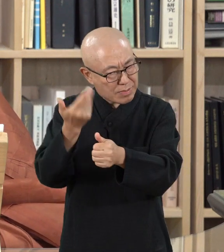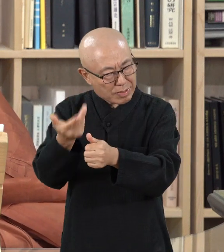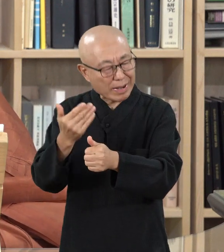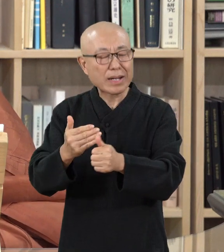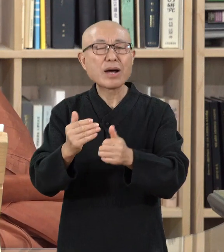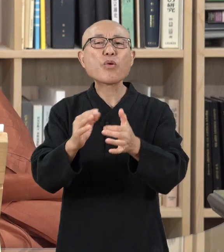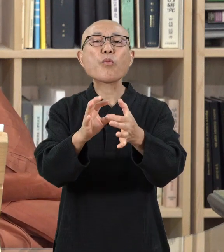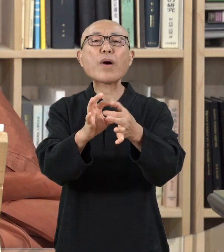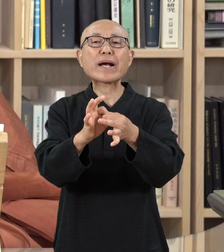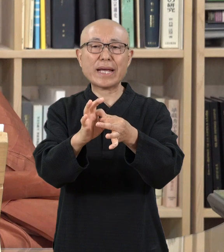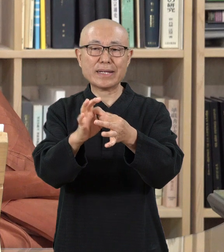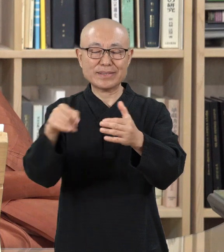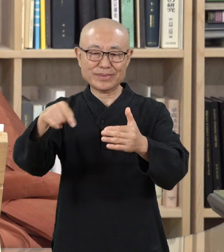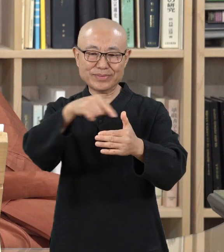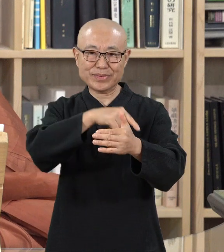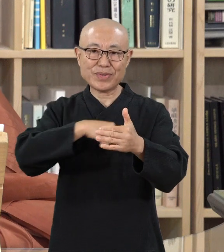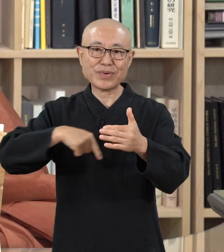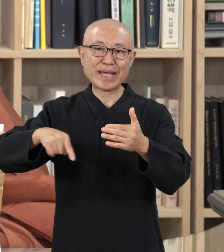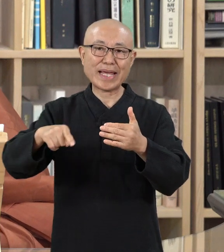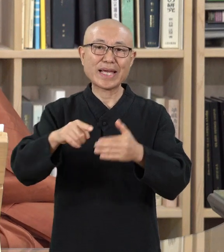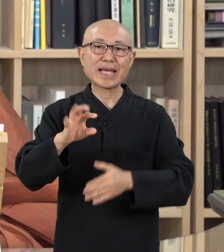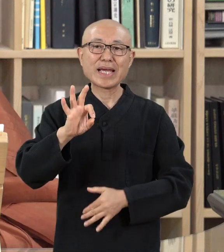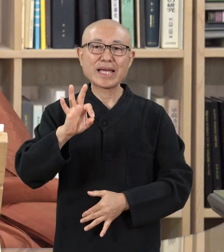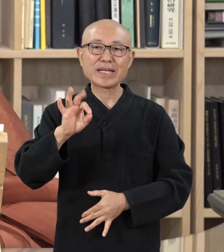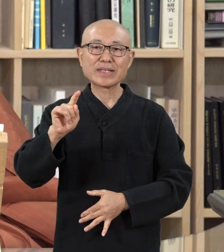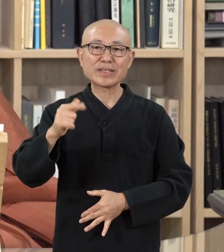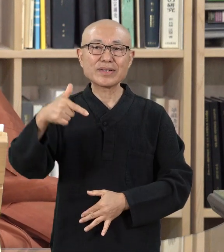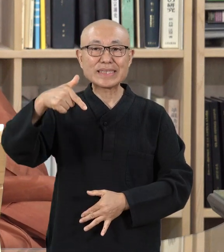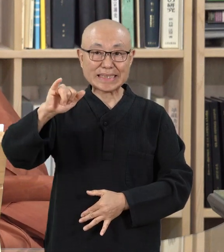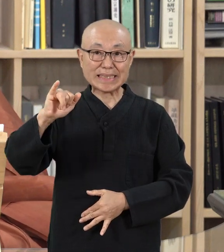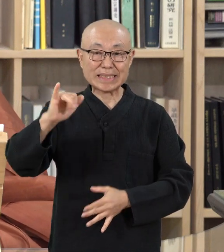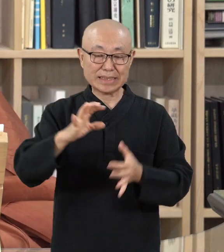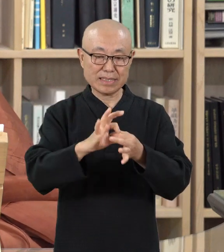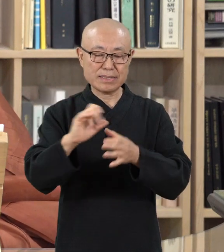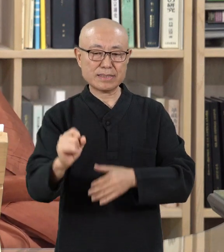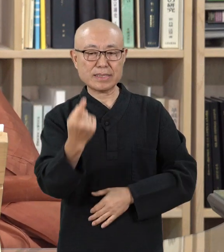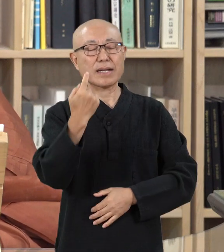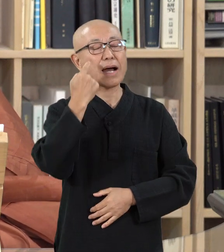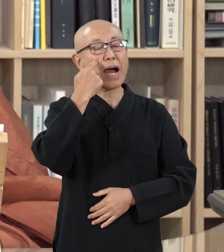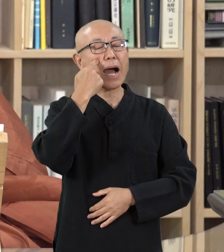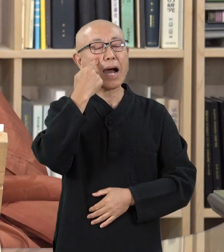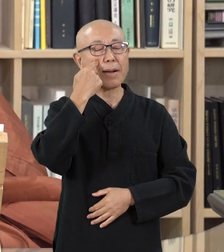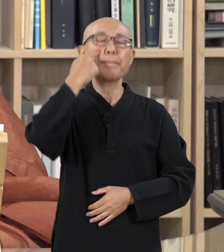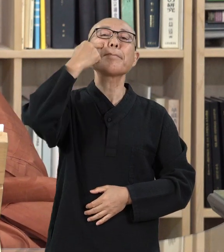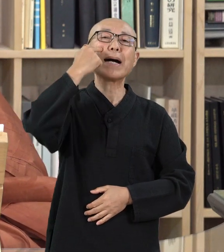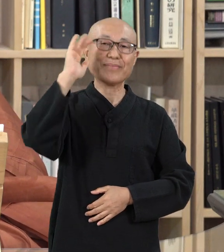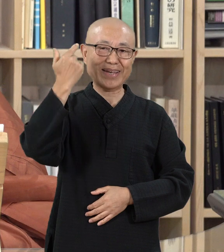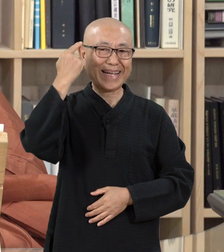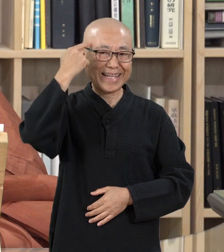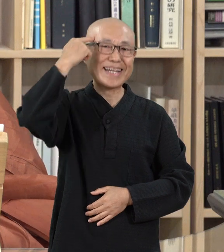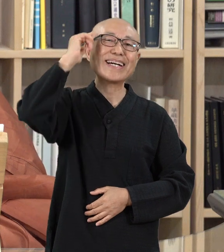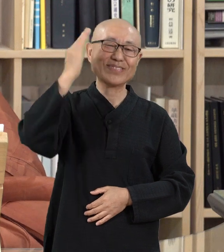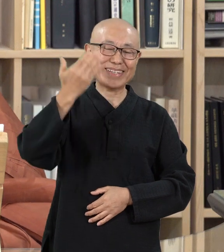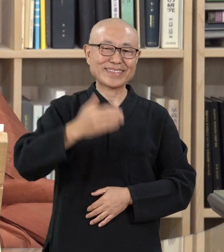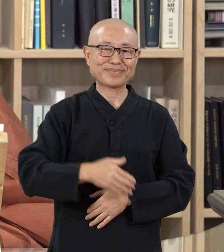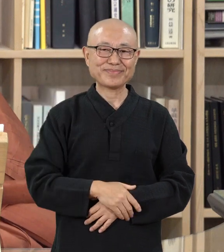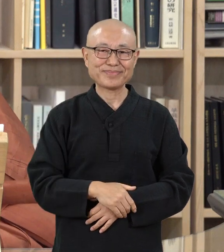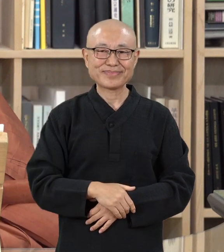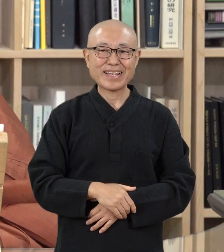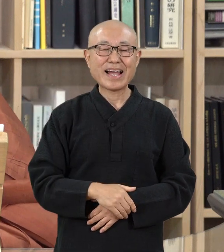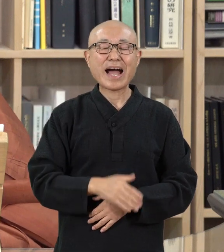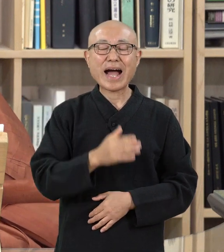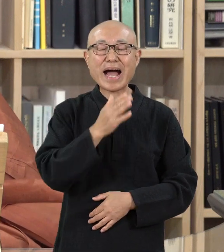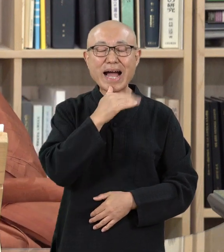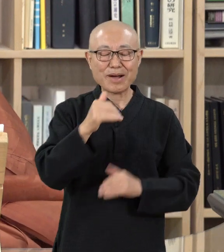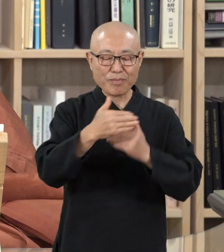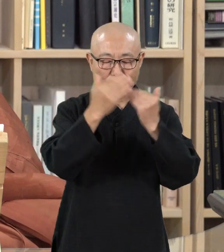관계 속에, 그래서 거기서 이제 연기의 법을 깨닫게 됩니다. 모든 것이 서로 다 이렇게 연기 속에